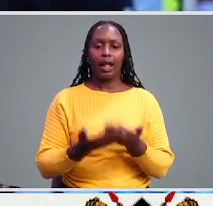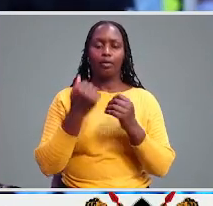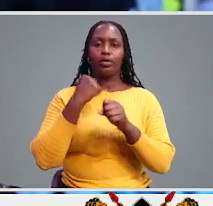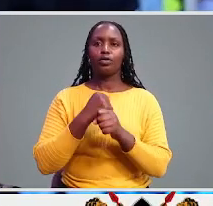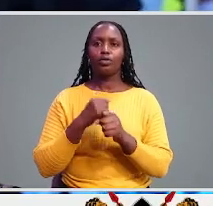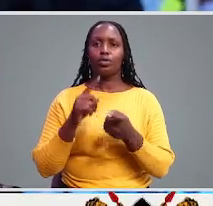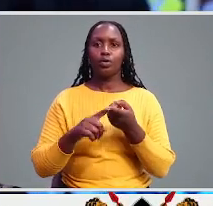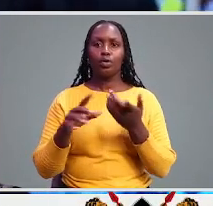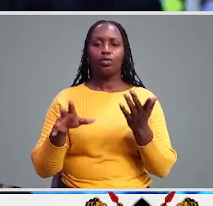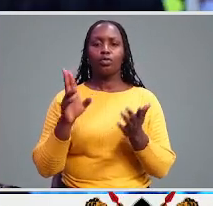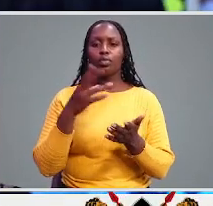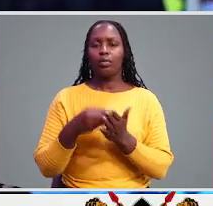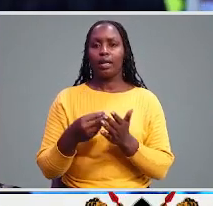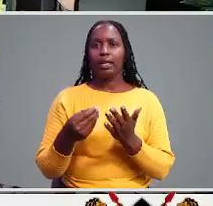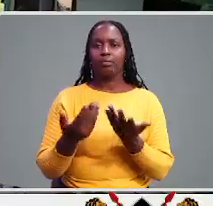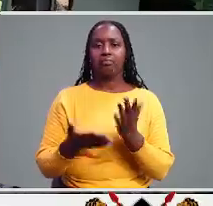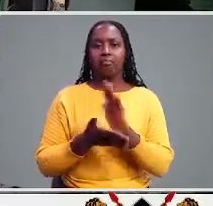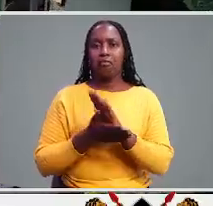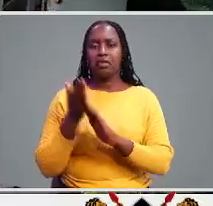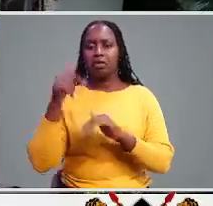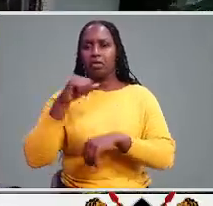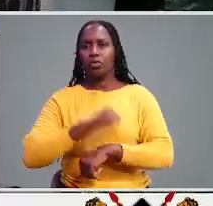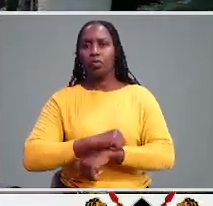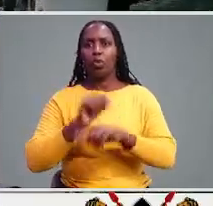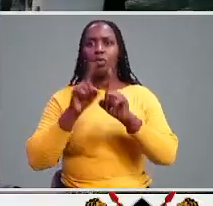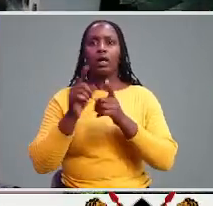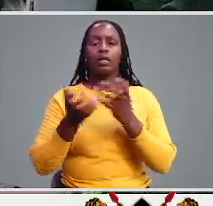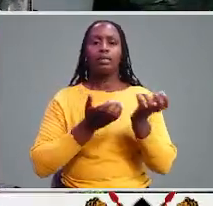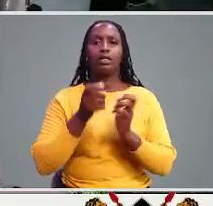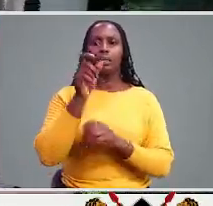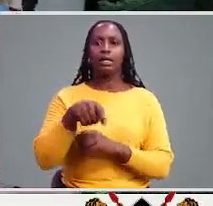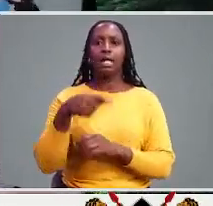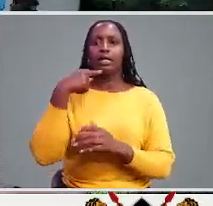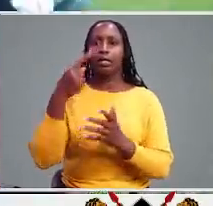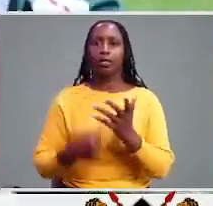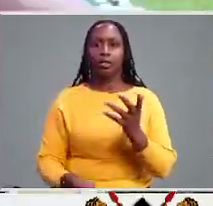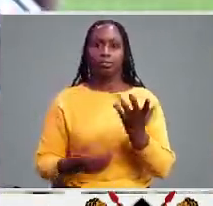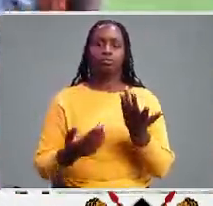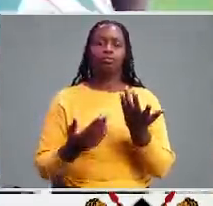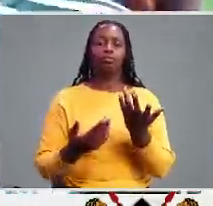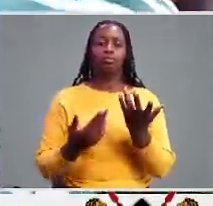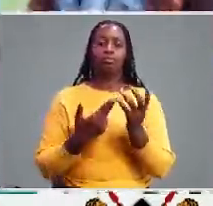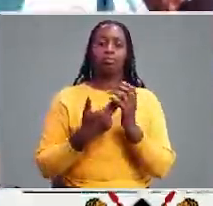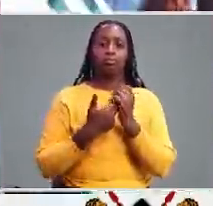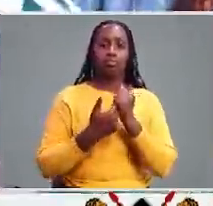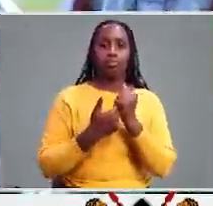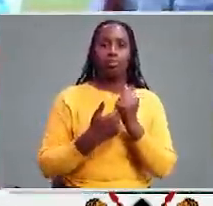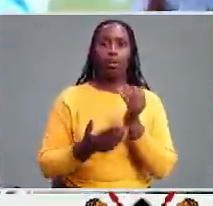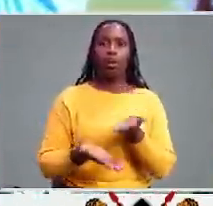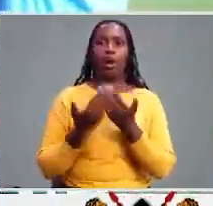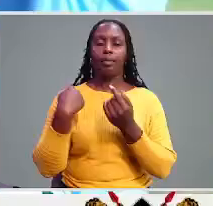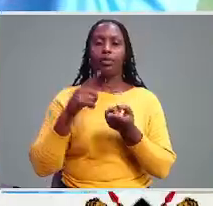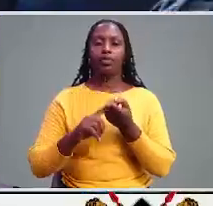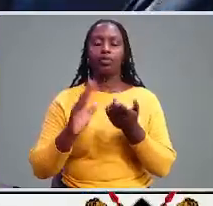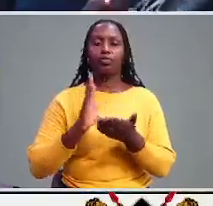haraka haraka, pia ukiwa mtu anafanya biashara. Aidha, imebainika kuwa ushirikiano huu utasaidia kupambana na swala la ukosefu